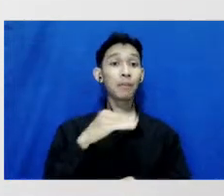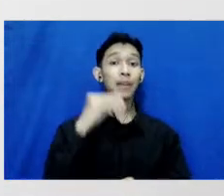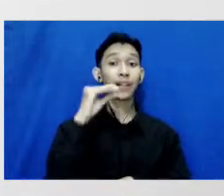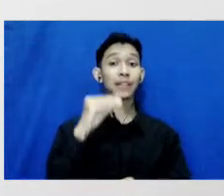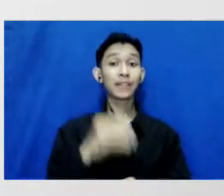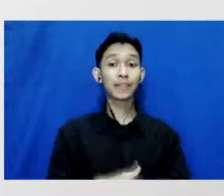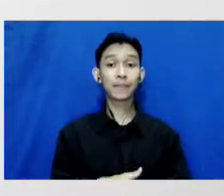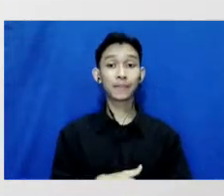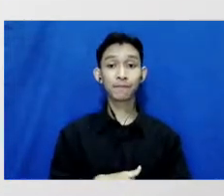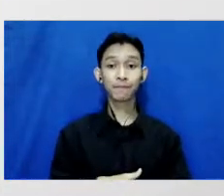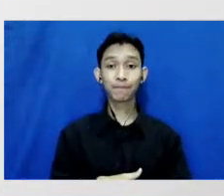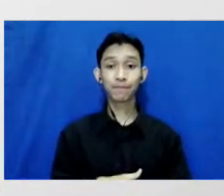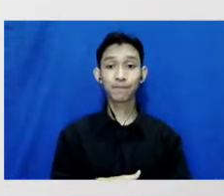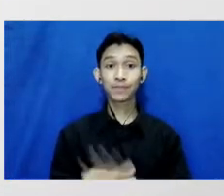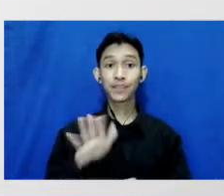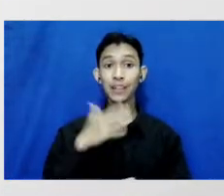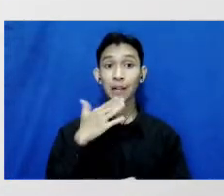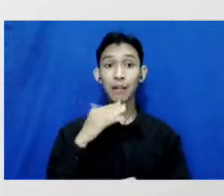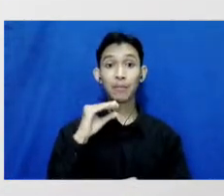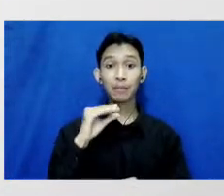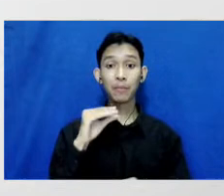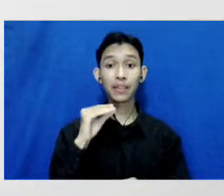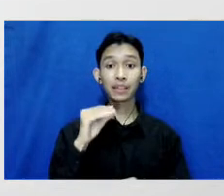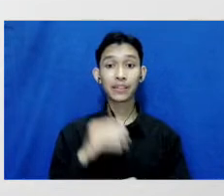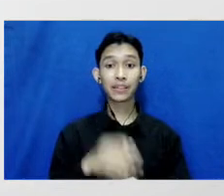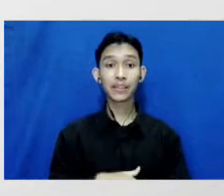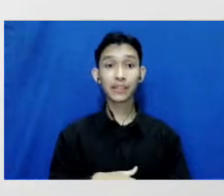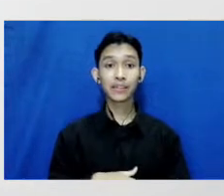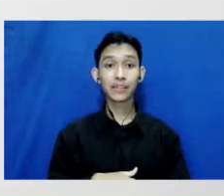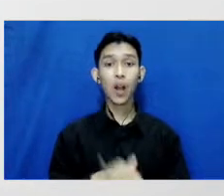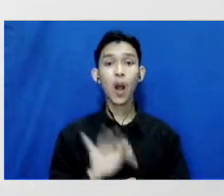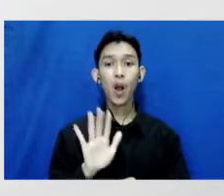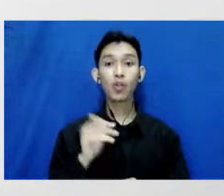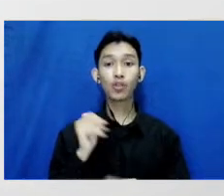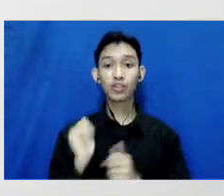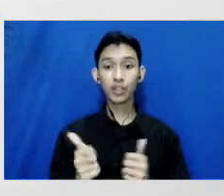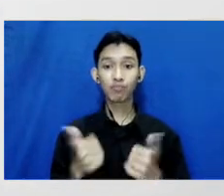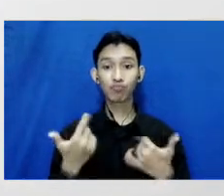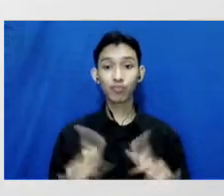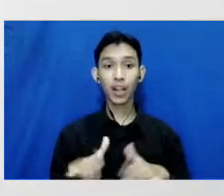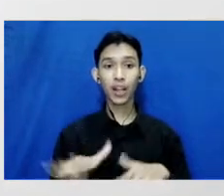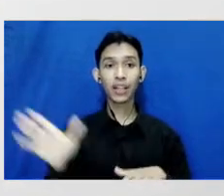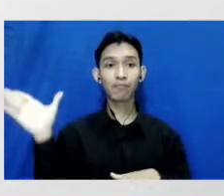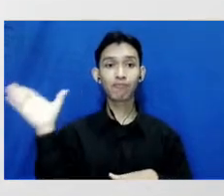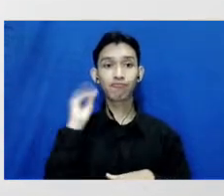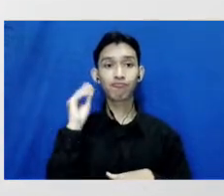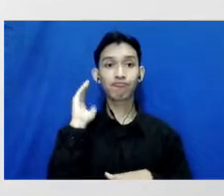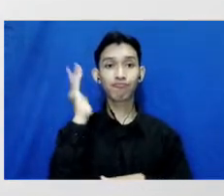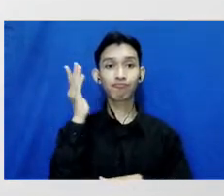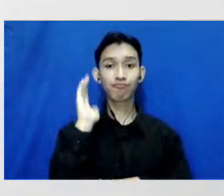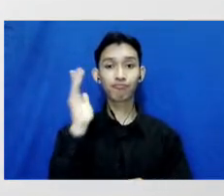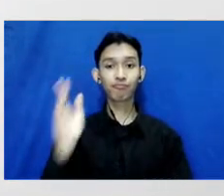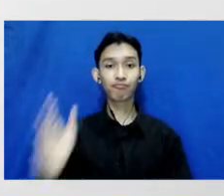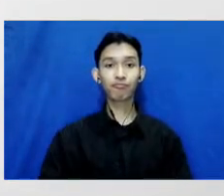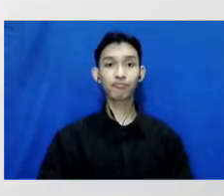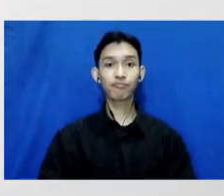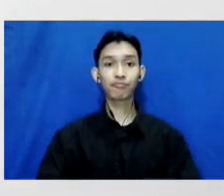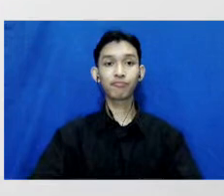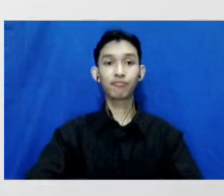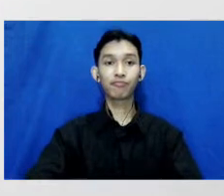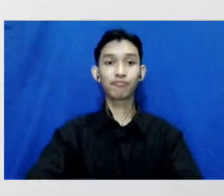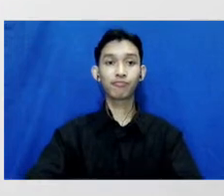siang. Selamat pagi Mbak Malika. Pak Ruby sudah siap nih, ya, kita mau simak presentasinya. Pak Ruby. Oh, iya.